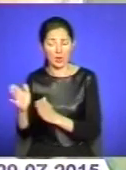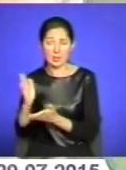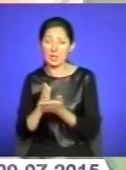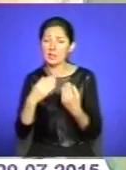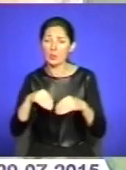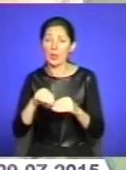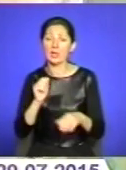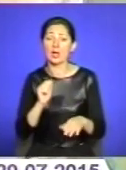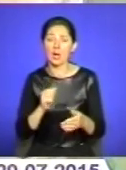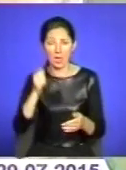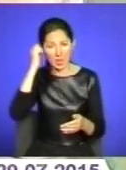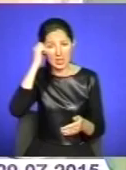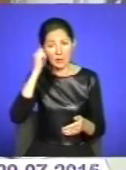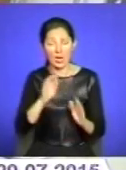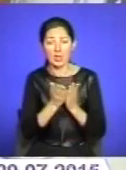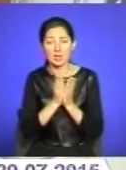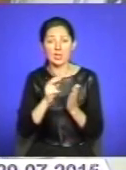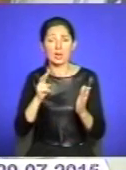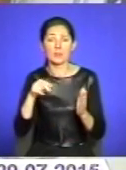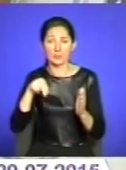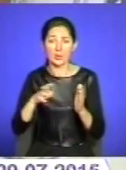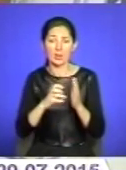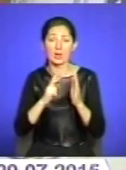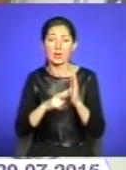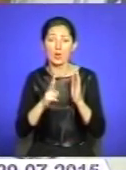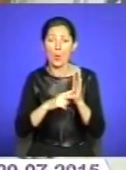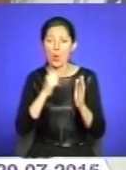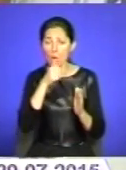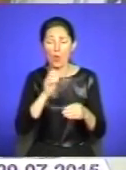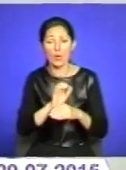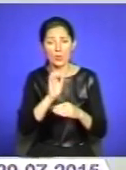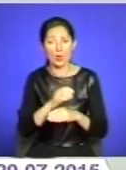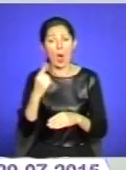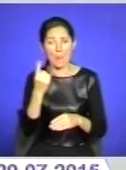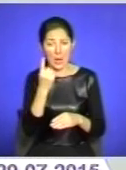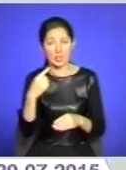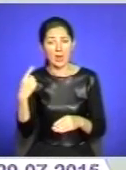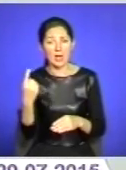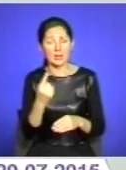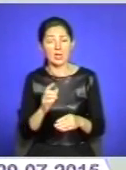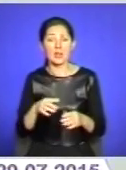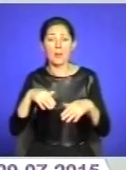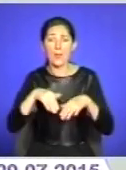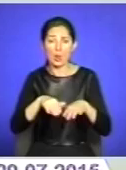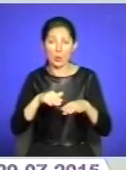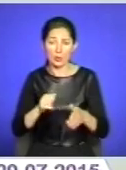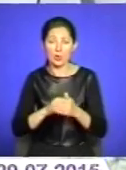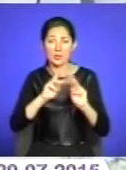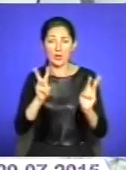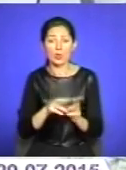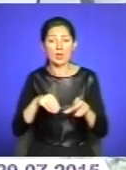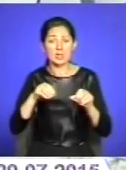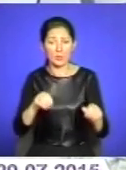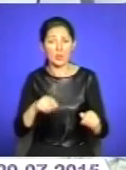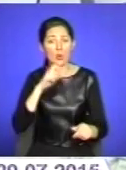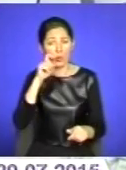книжка 1907 року випуску про перше і єдине паломництво до Святої Землі українських прочан під проводом Андрея Шептицького.